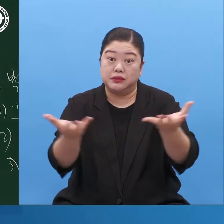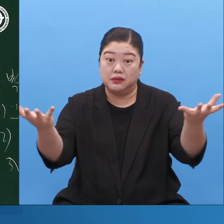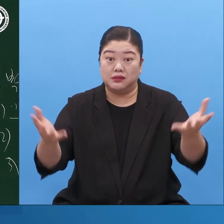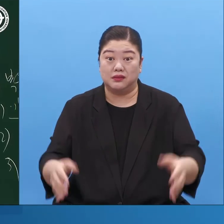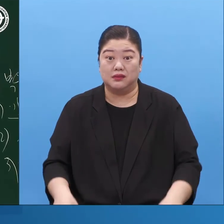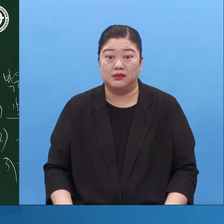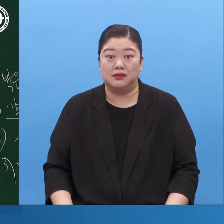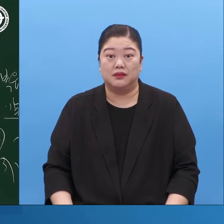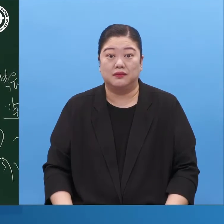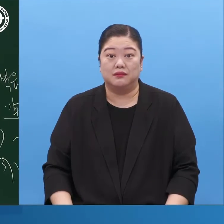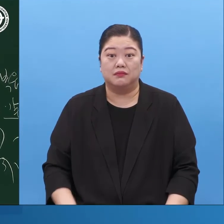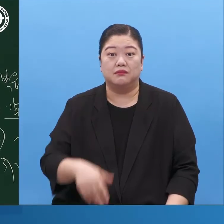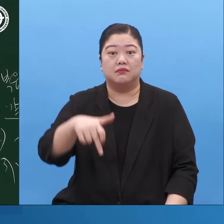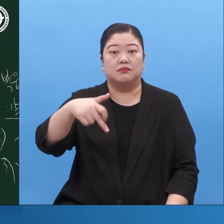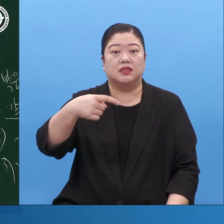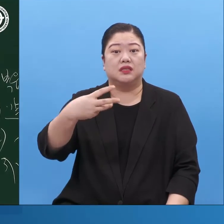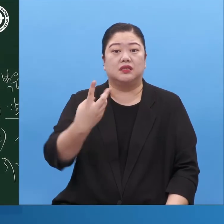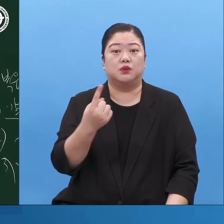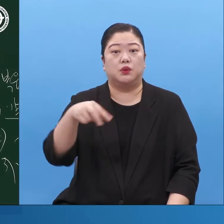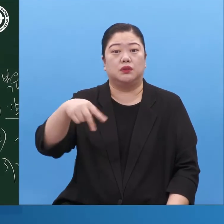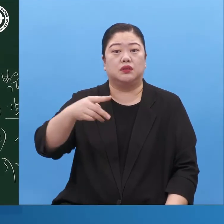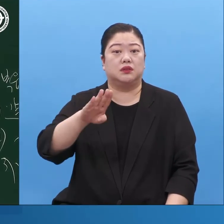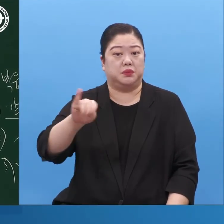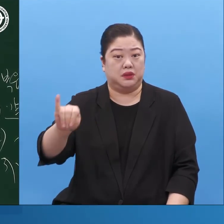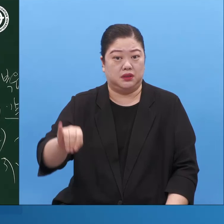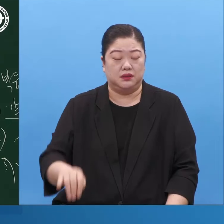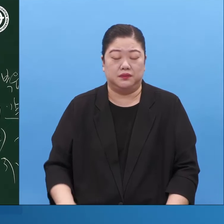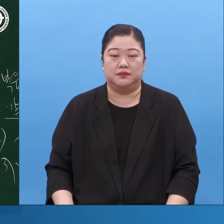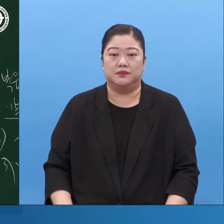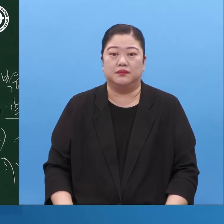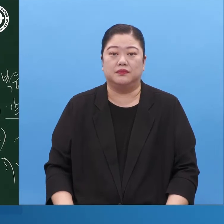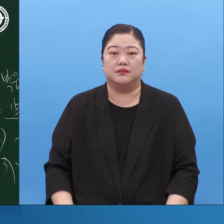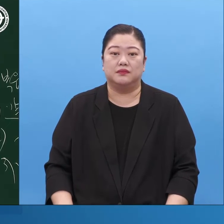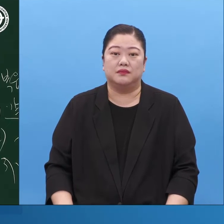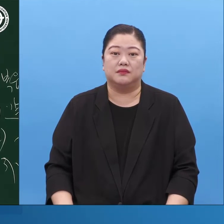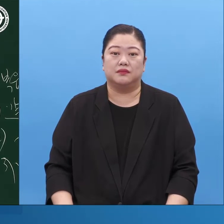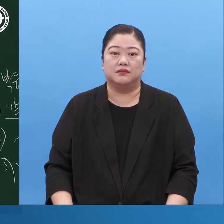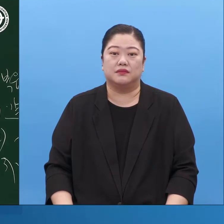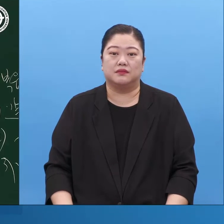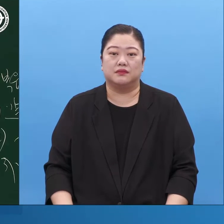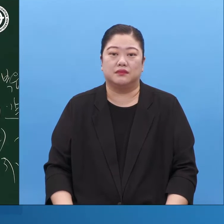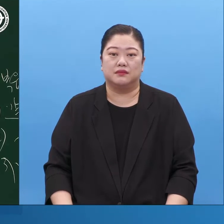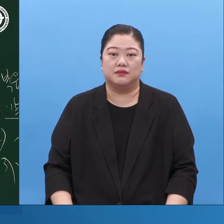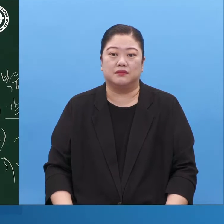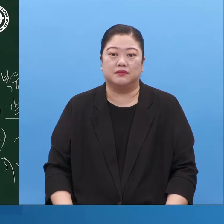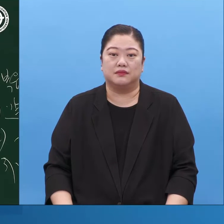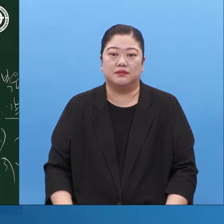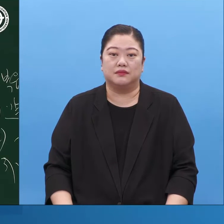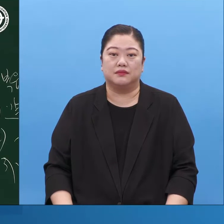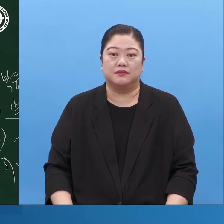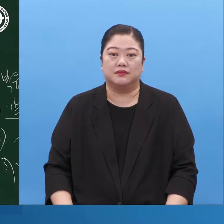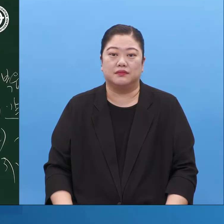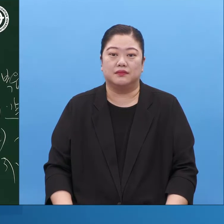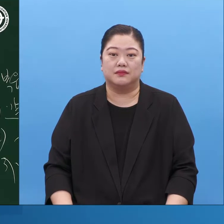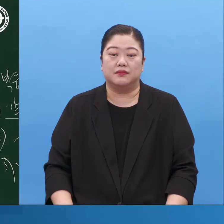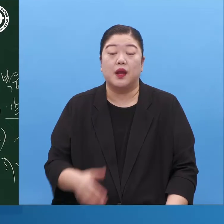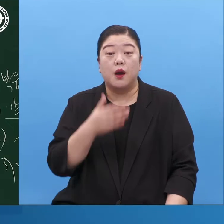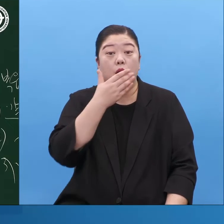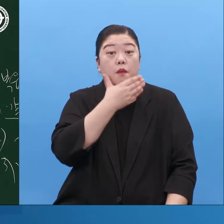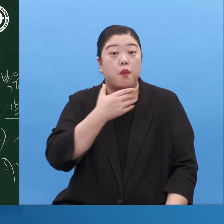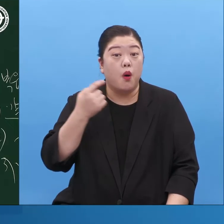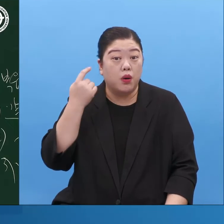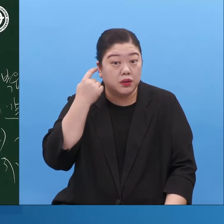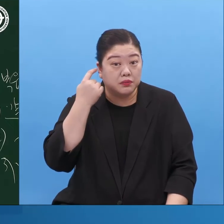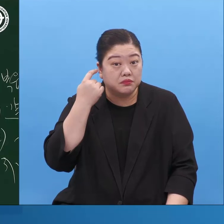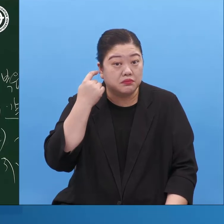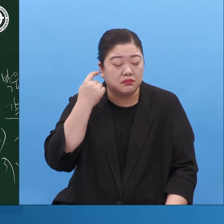별로 뭐 어려울 게 없습니다. It's not difficult at all. 어떻게 하면 이 보금을 다른 사람에게 쉽게 들을 수